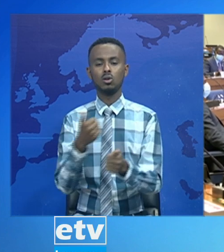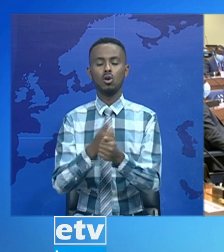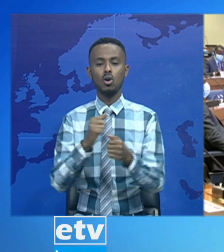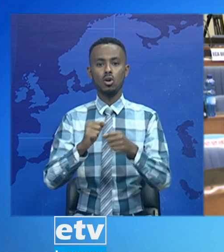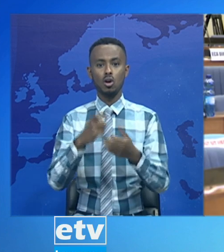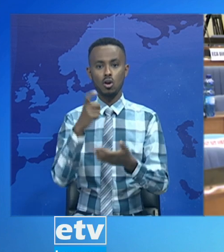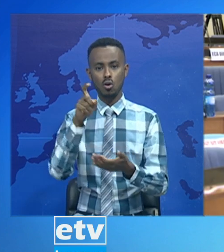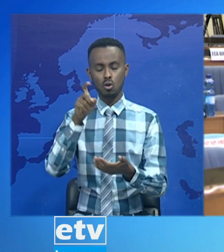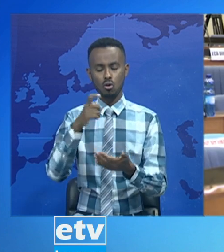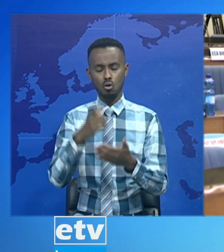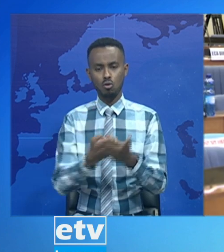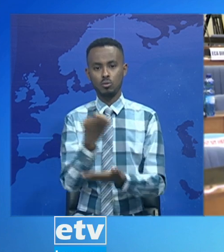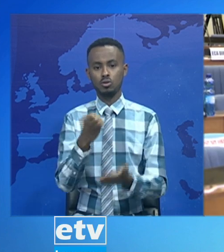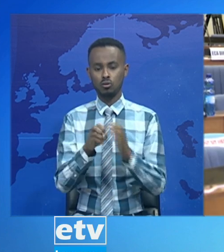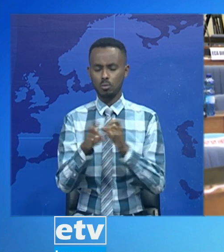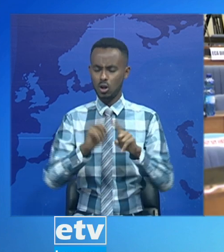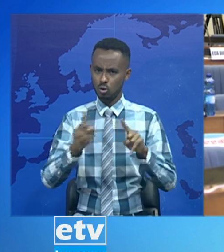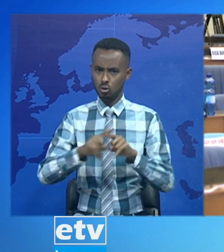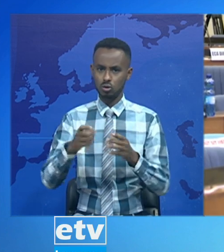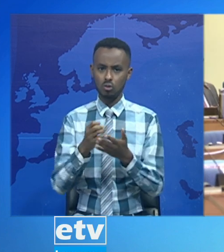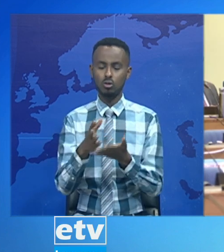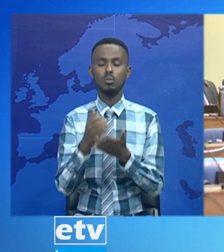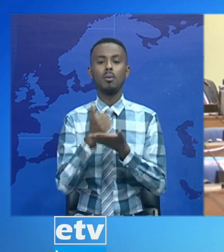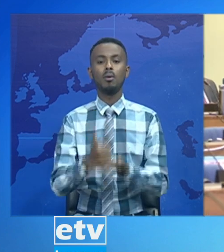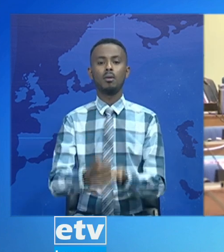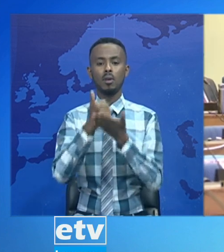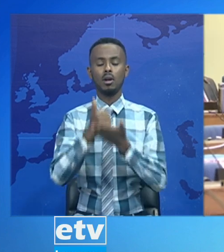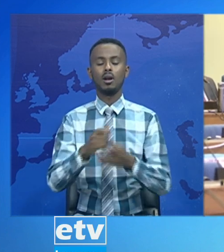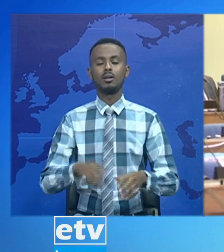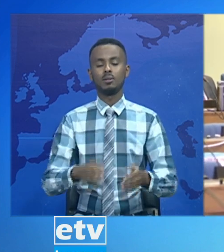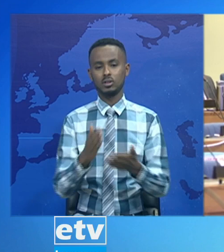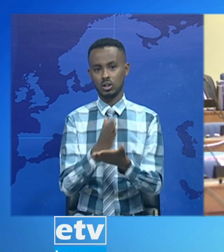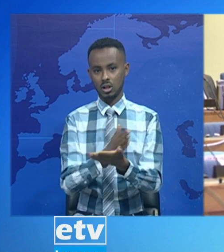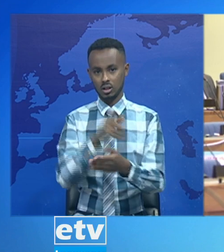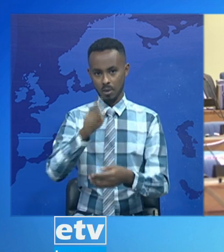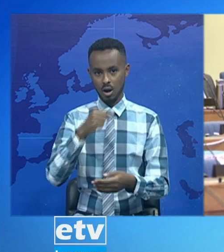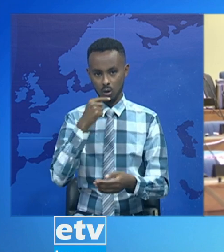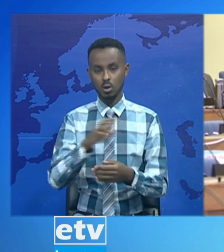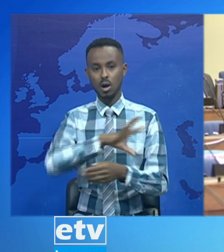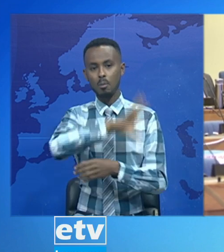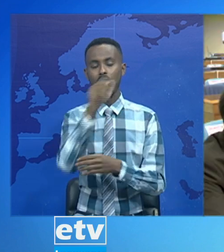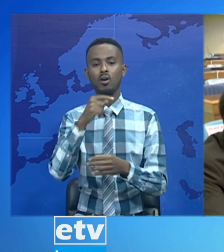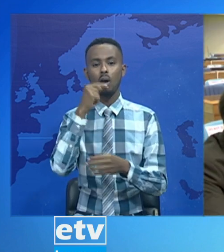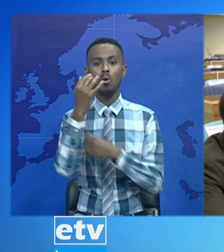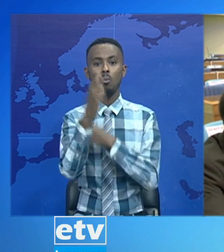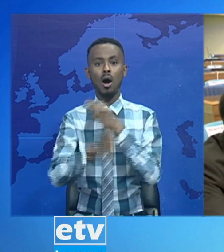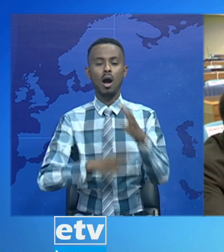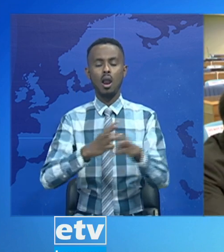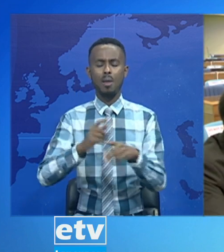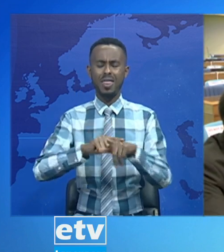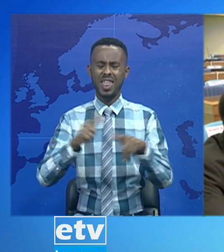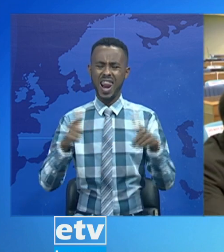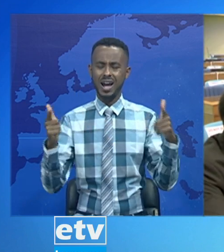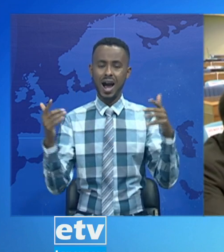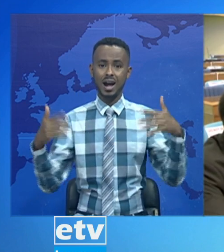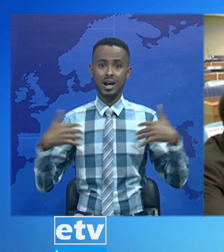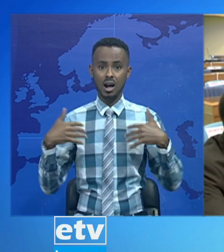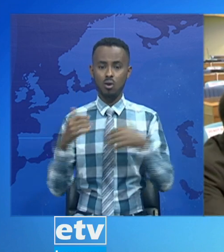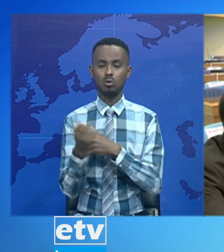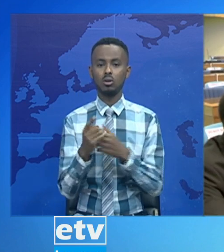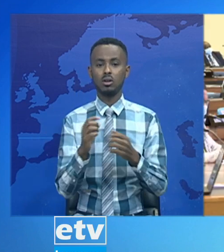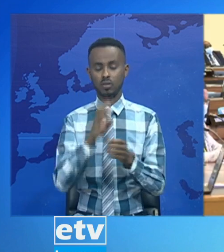የኢኮኖሚ ዘርፉን በልዩ ልዩ ዘርፎች መምራትና ማዘመን ይገባል ነው ያሉት። በአፍሪካ ብሎም በዓለም ላይ ትልቅ አደጋ ሆኑት